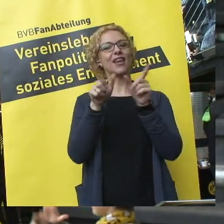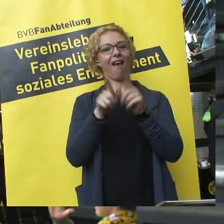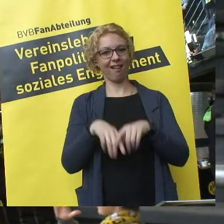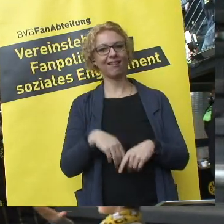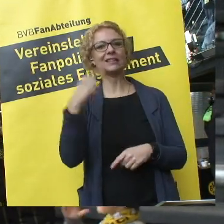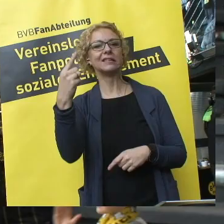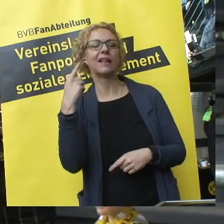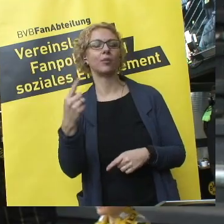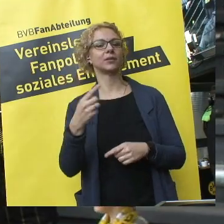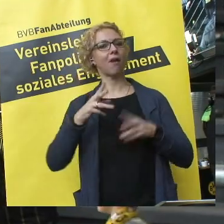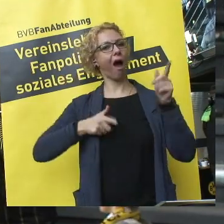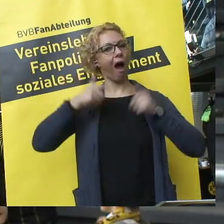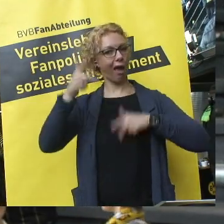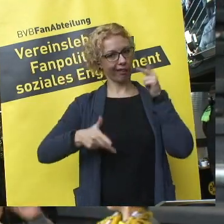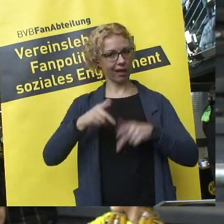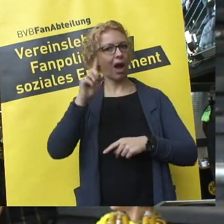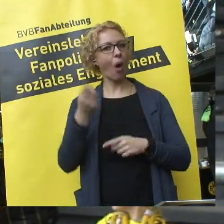Sie ist Athletin, aber auch